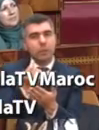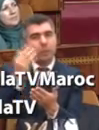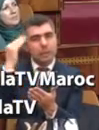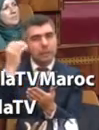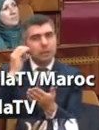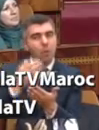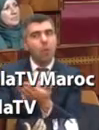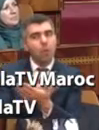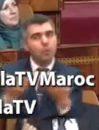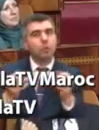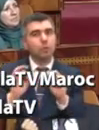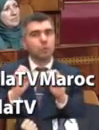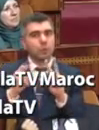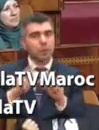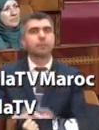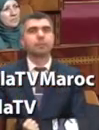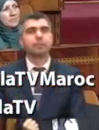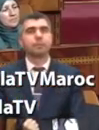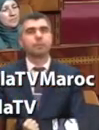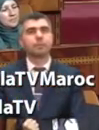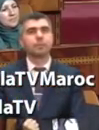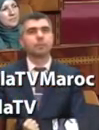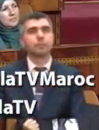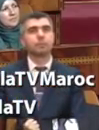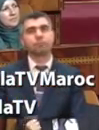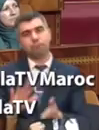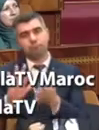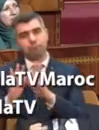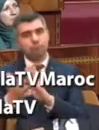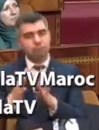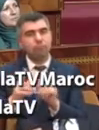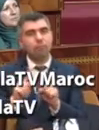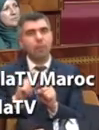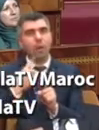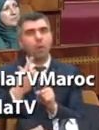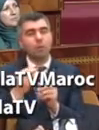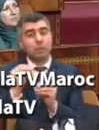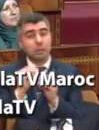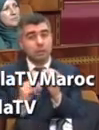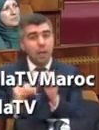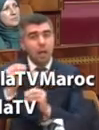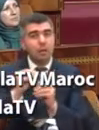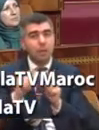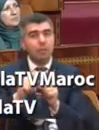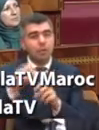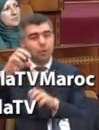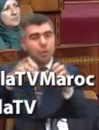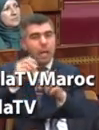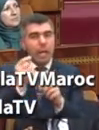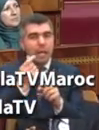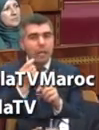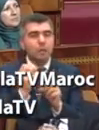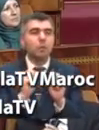اللي غادي تخلي النمو ما يتقاش رغم ضعف موسم الحبوب.